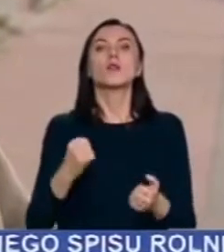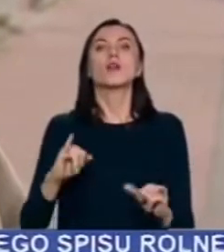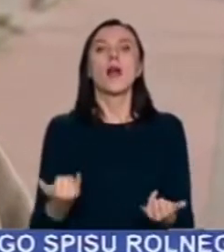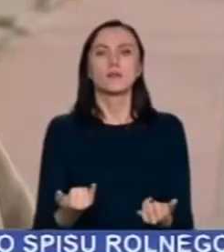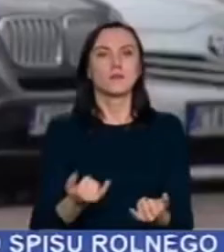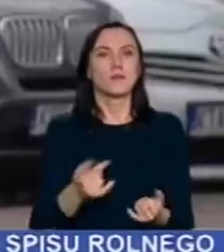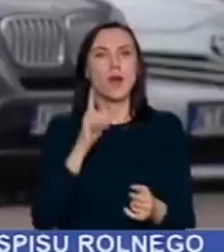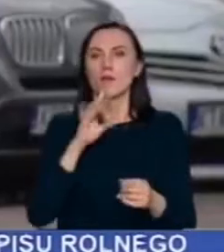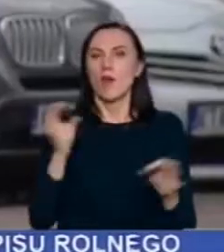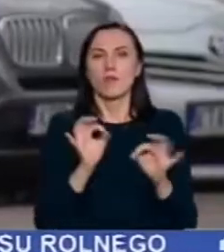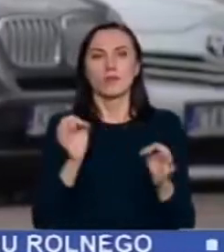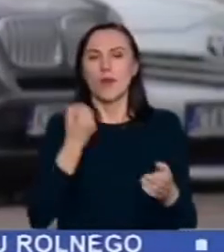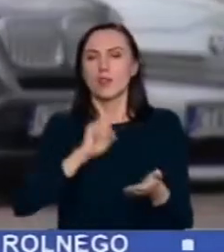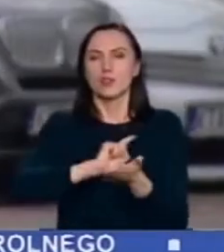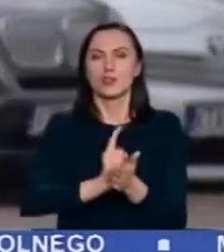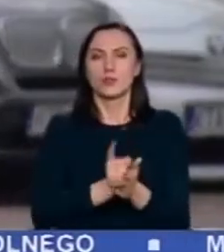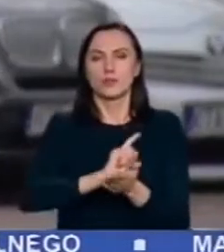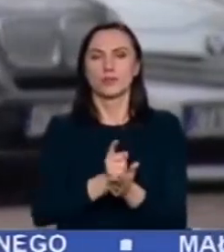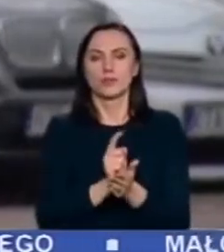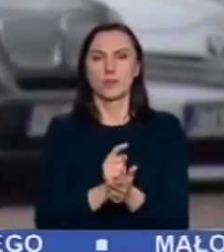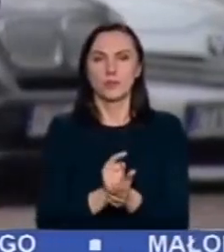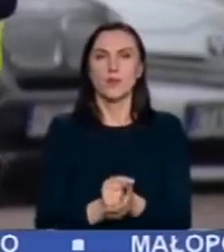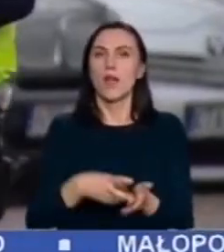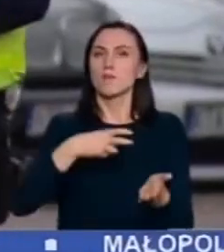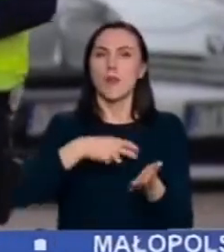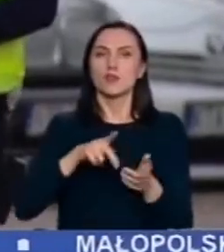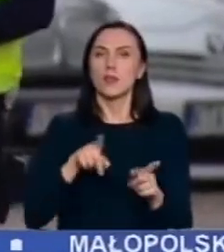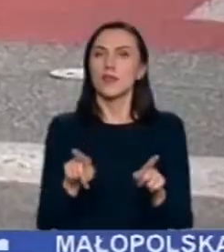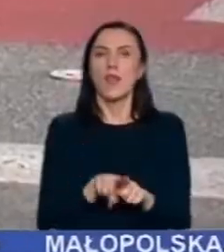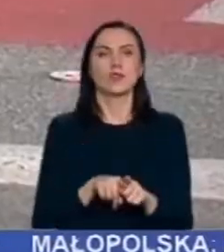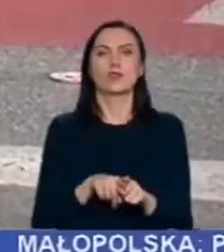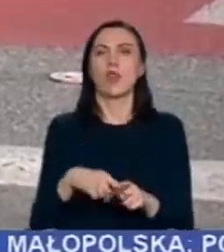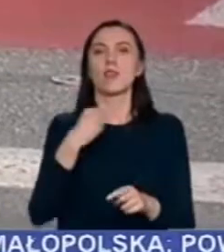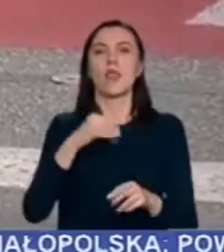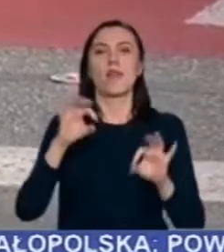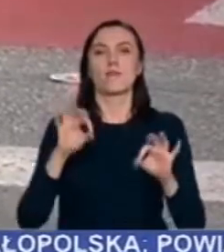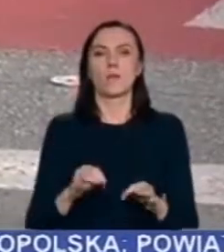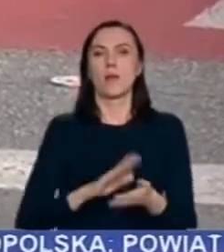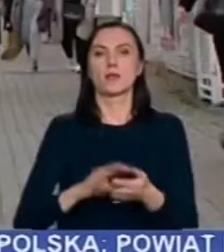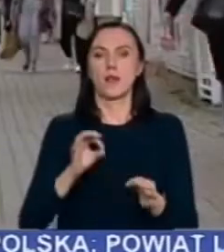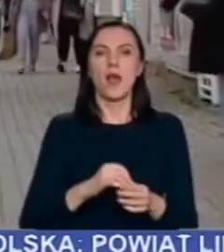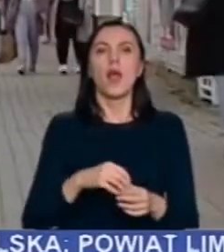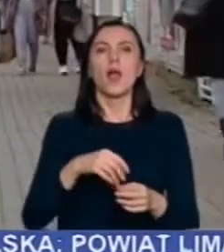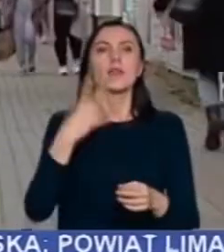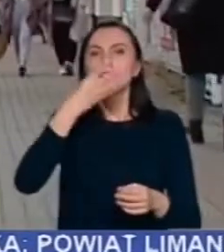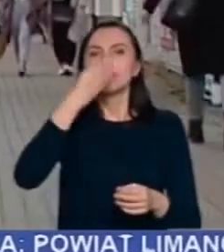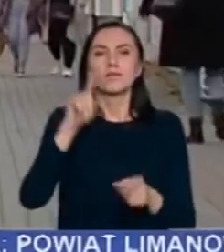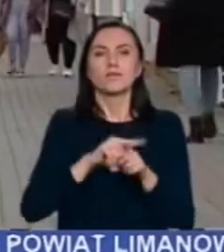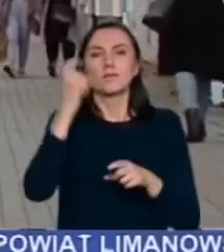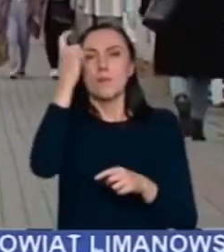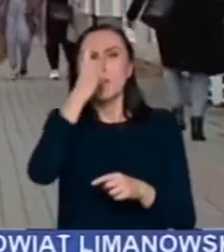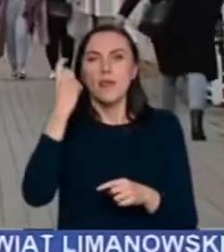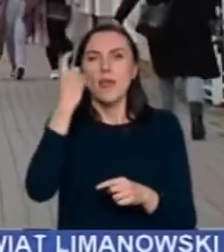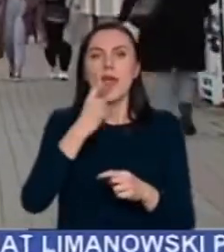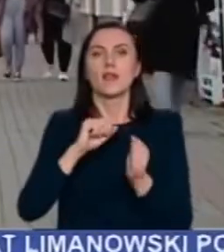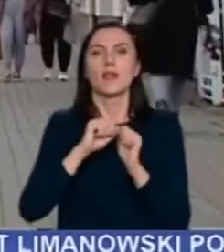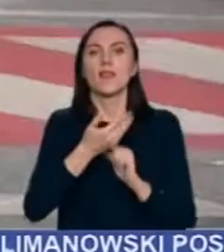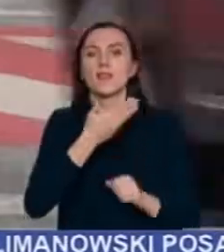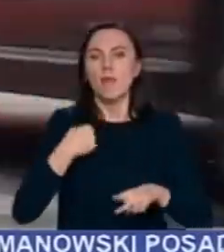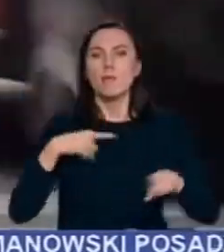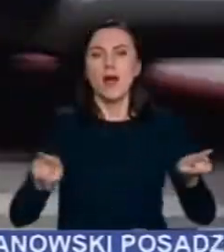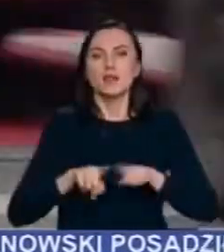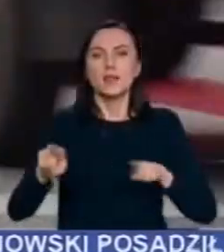Jak szaleńcy. Jak podkreśla policja, piesi też nie są bez winy. Nietrzeźwość, brak odblasków to ich grzechy. W tym roku, w